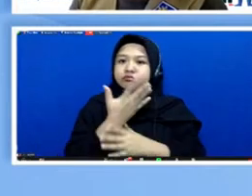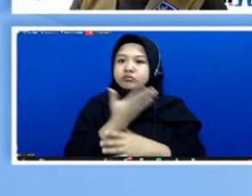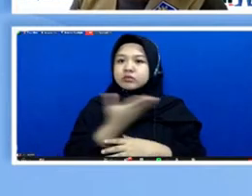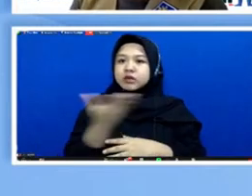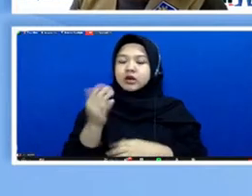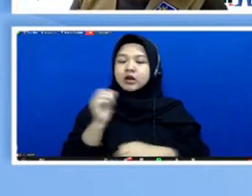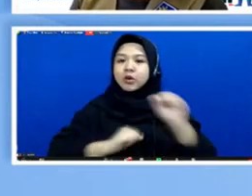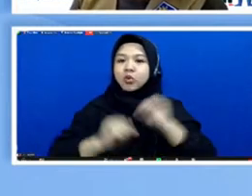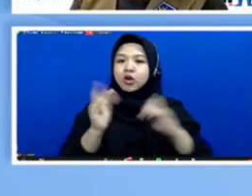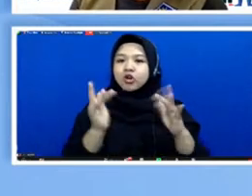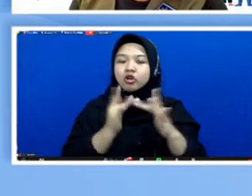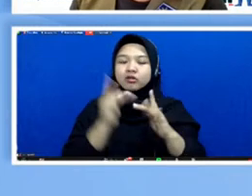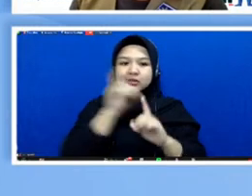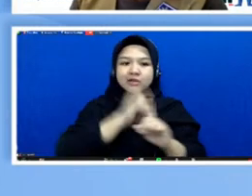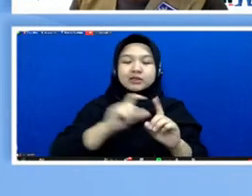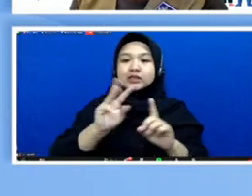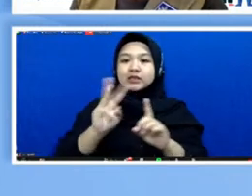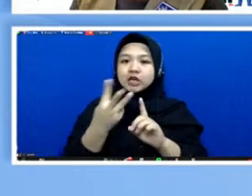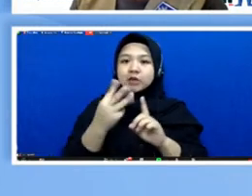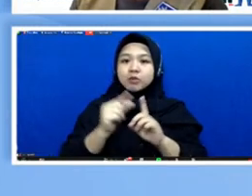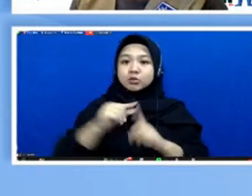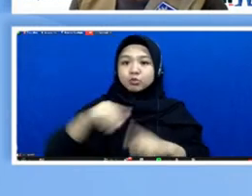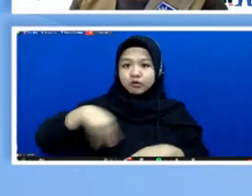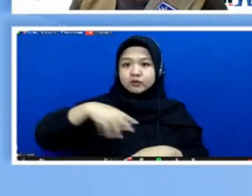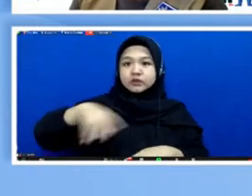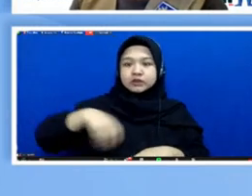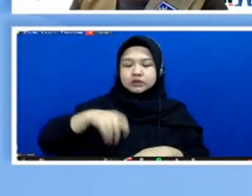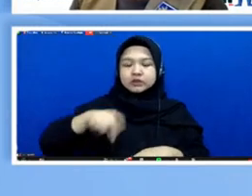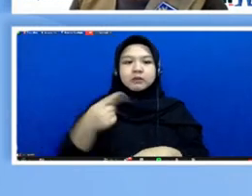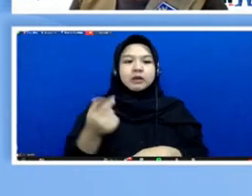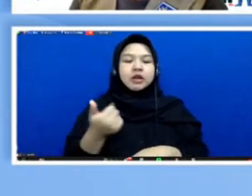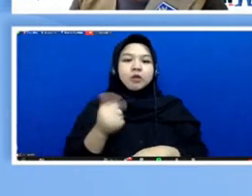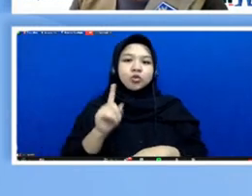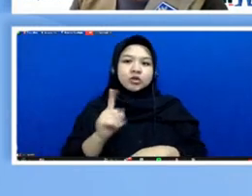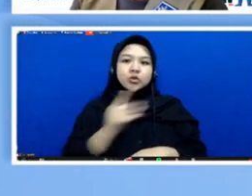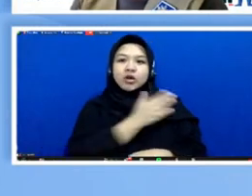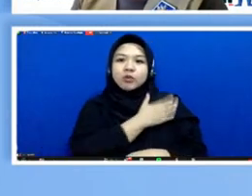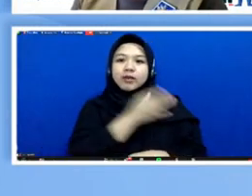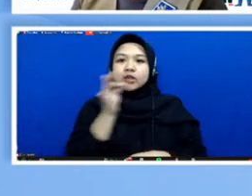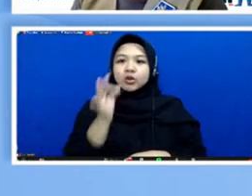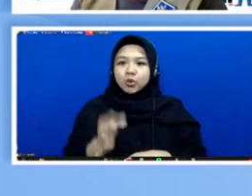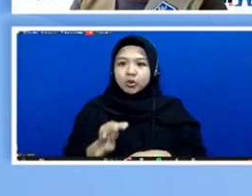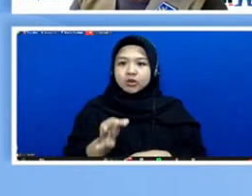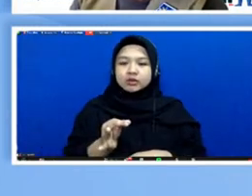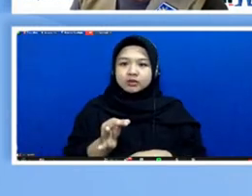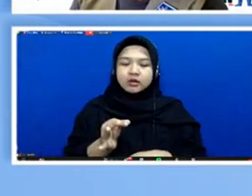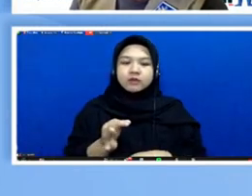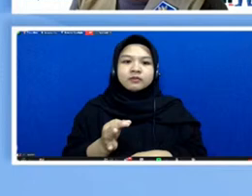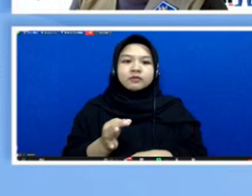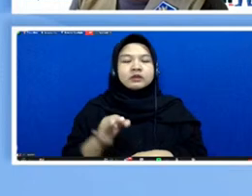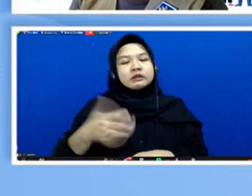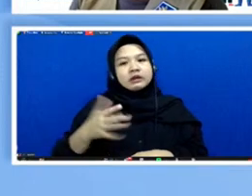melakukan kontak tracing di 13 provinsi, mencakup 61 kabupaten kota dengan